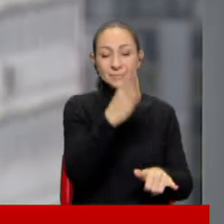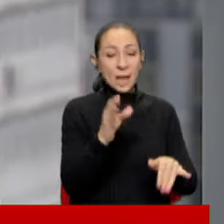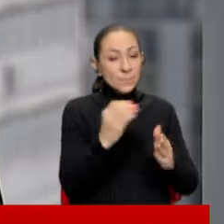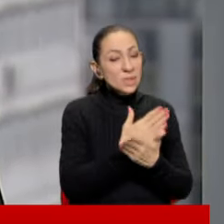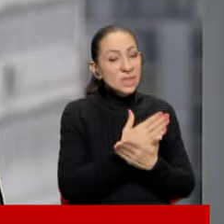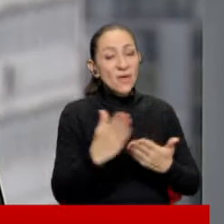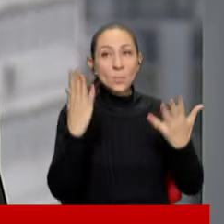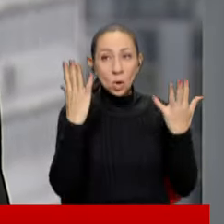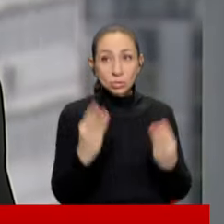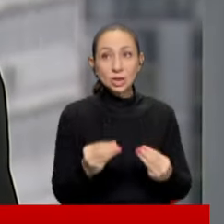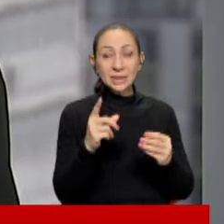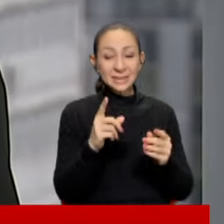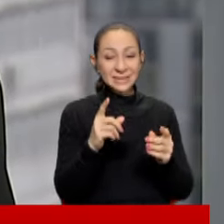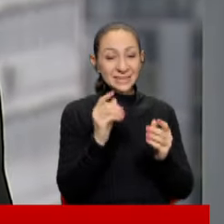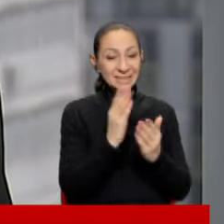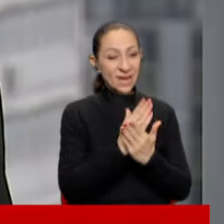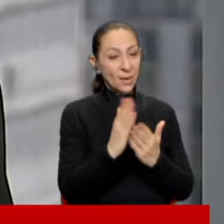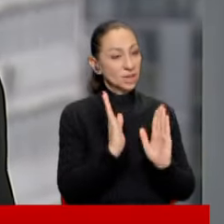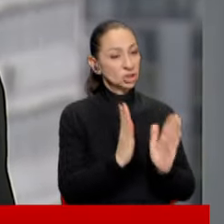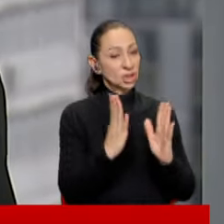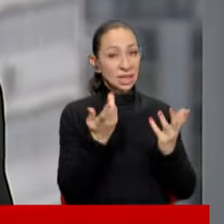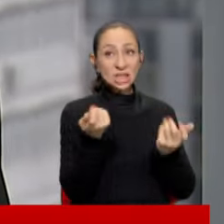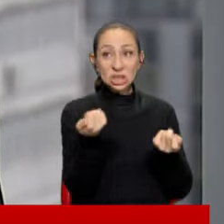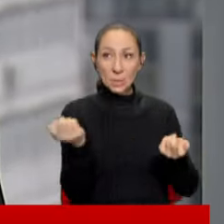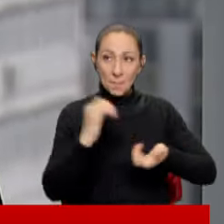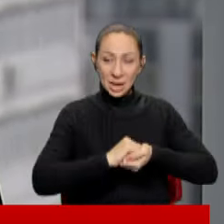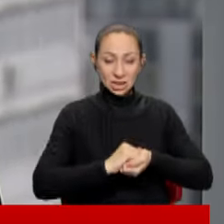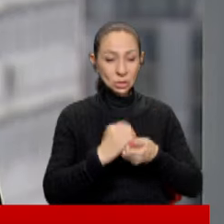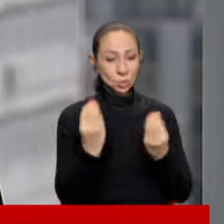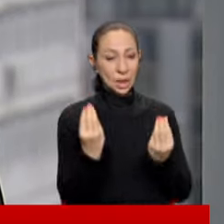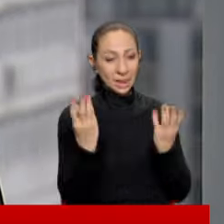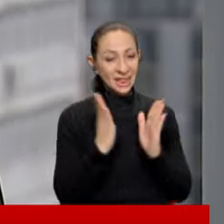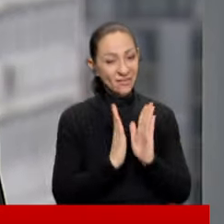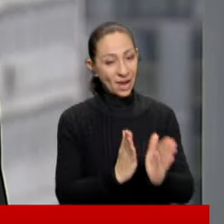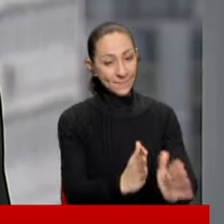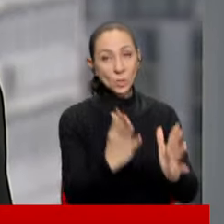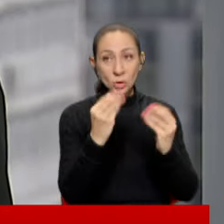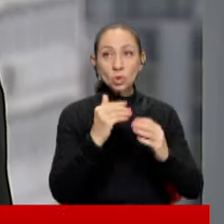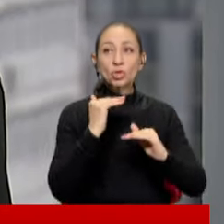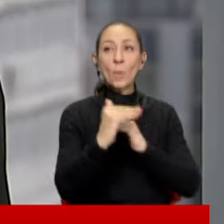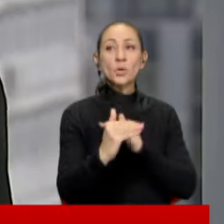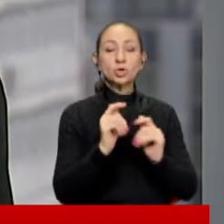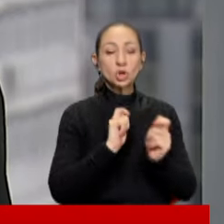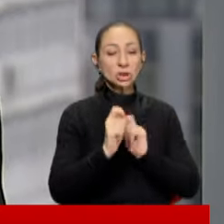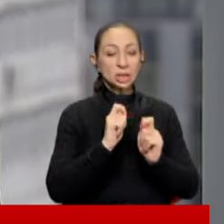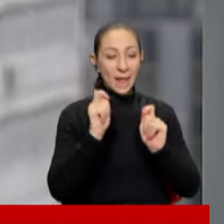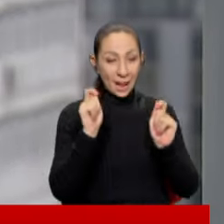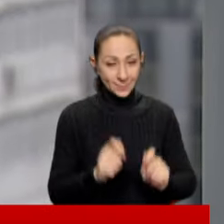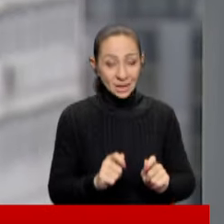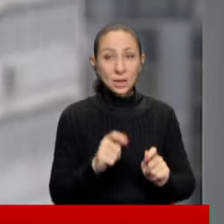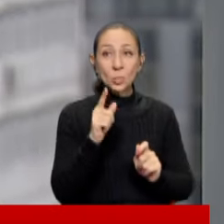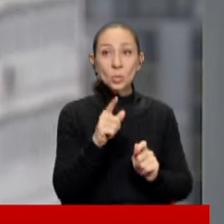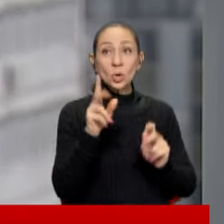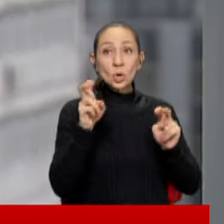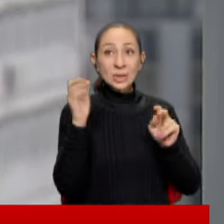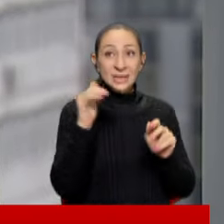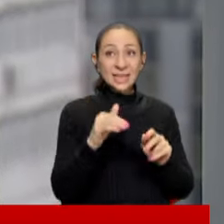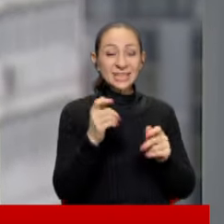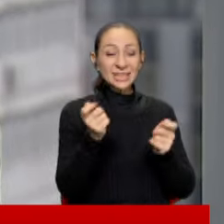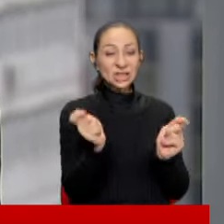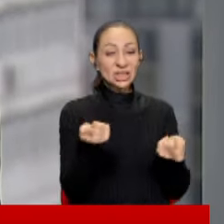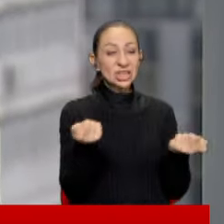sürekliliği de sağlayabilecek şekilde, devamlılığı sağlayabilecek şekilde, iş barışını koruyacak şekilde toplu sözleşmeler yaptık. Bu konu gündeme geldiğinde o anlamda